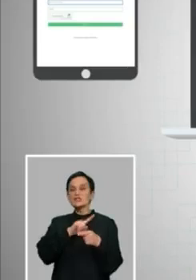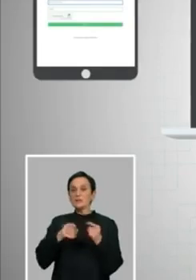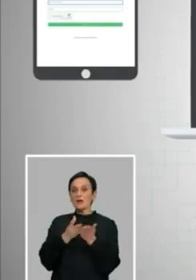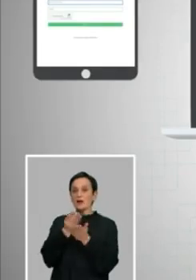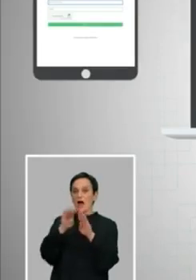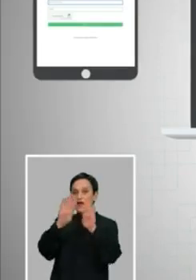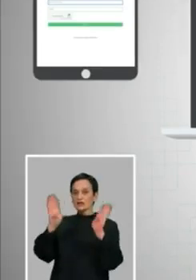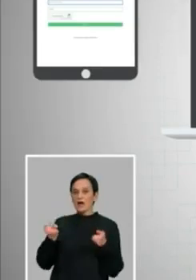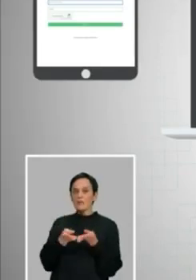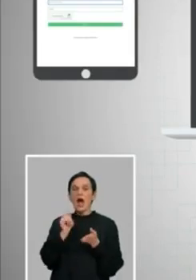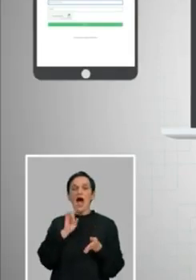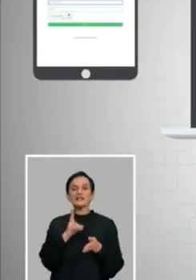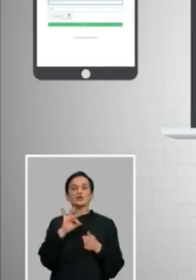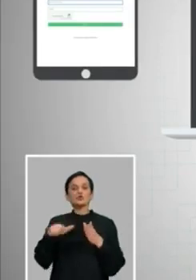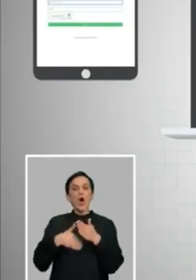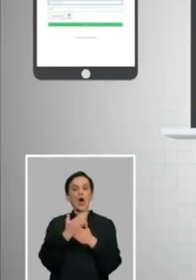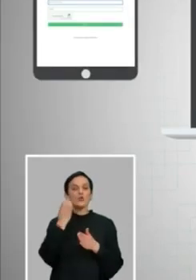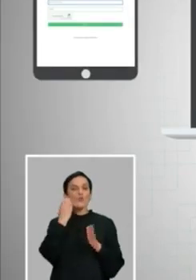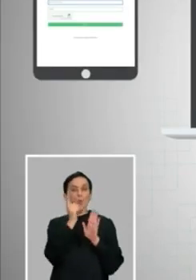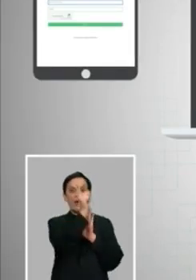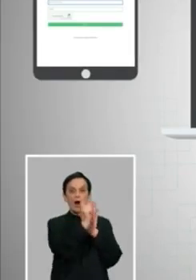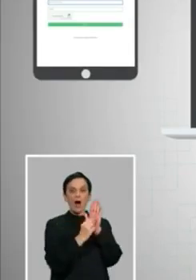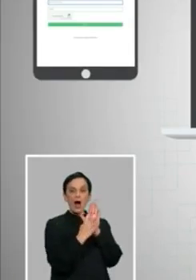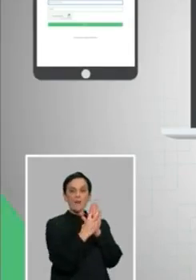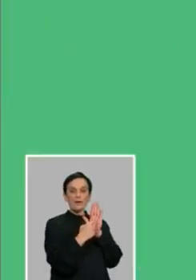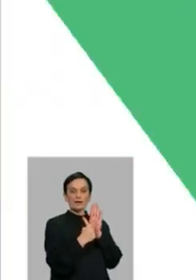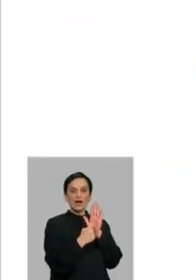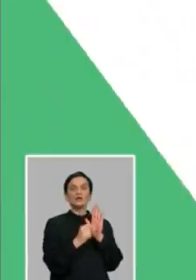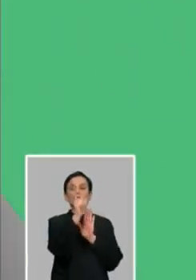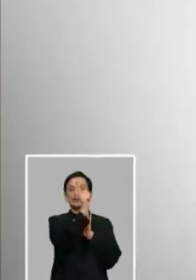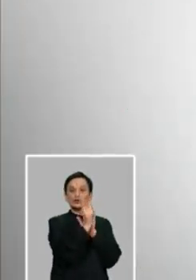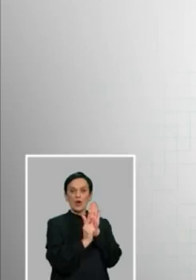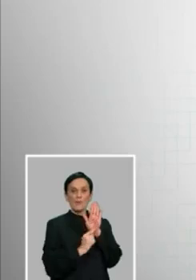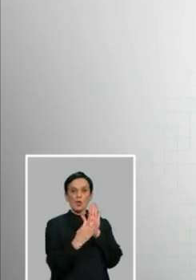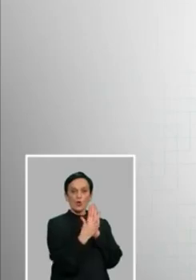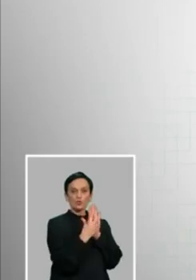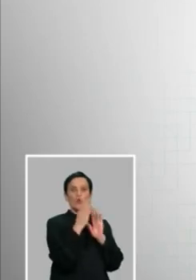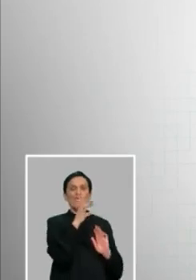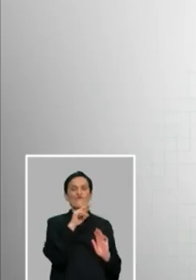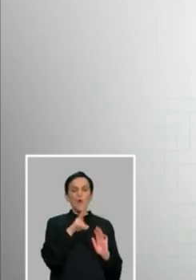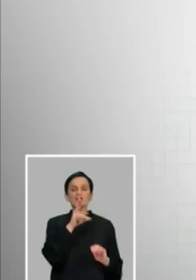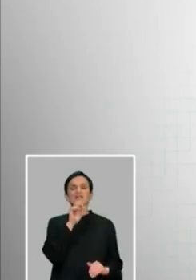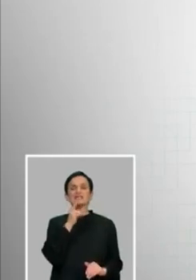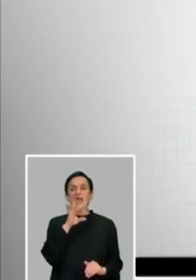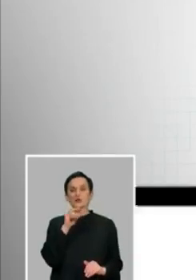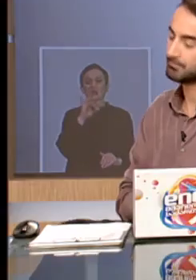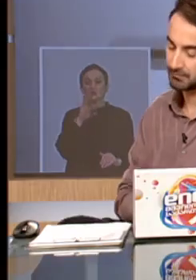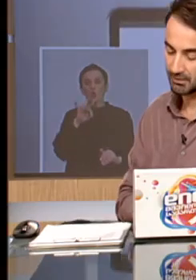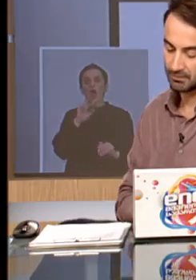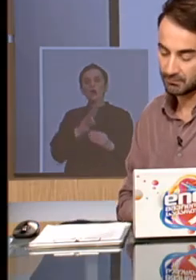წესები, ადგილობრივად ვაგვარებთ ასე ვთქვათ პრობლემას. ასევე წესები, რომლის დაცვაც არის ყველასთვის